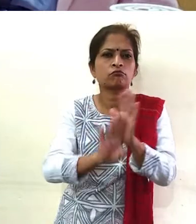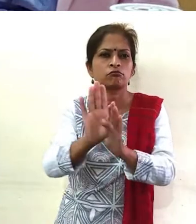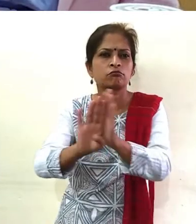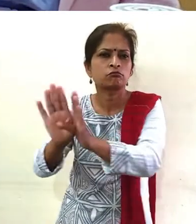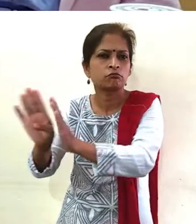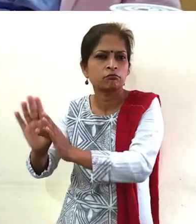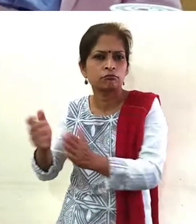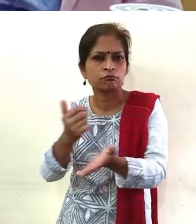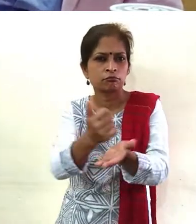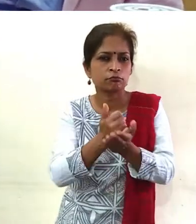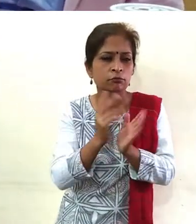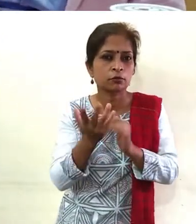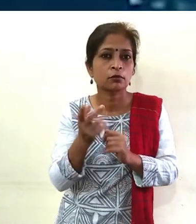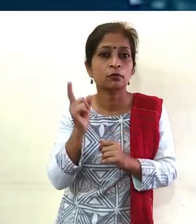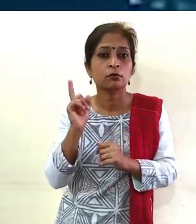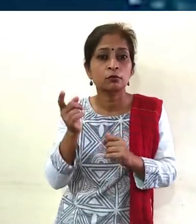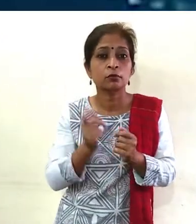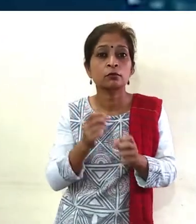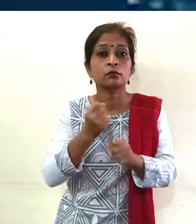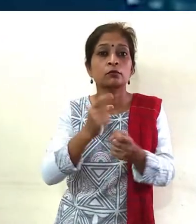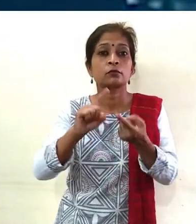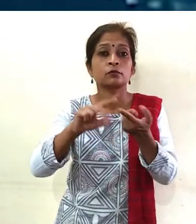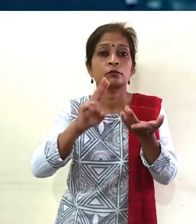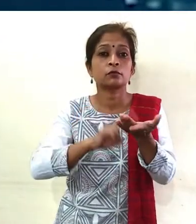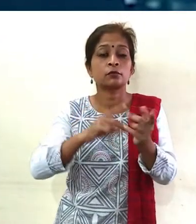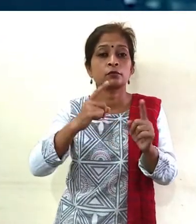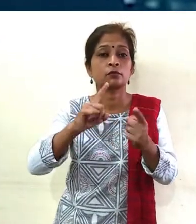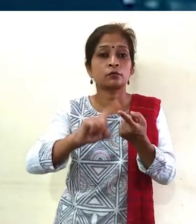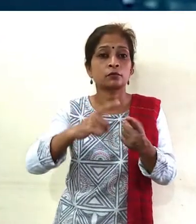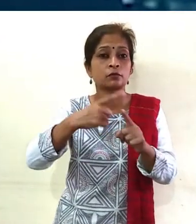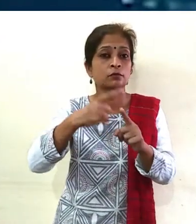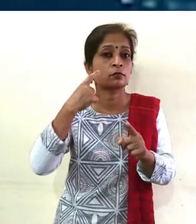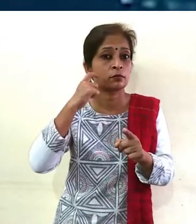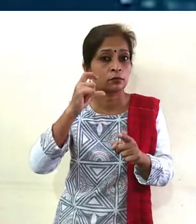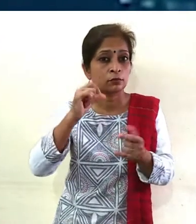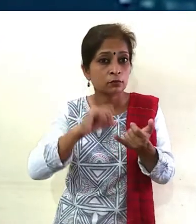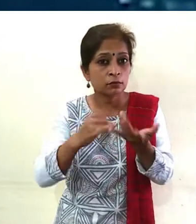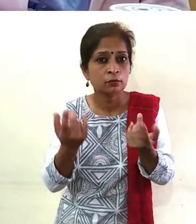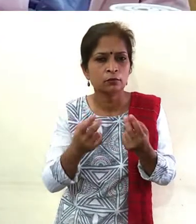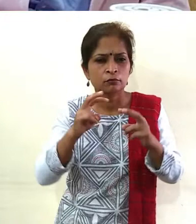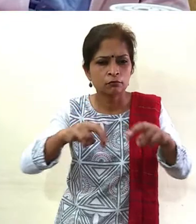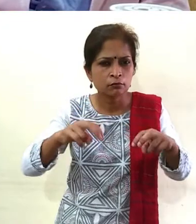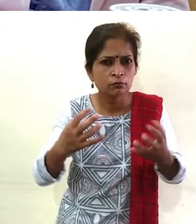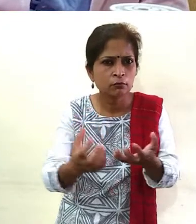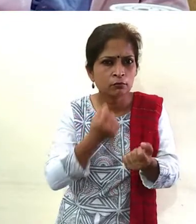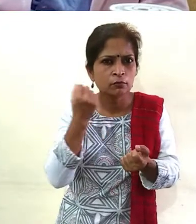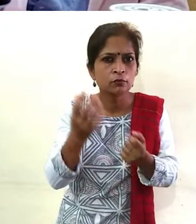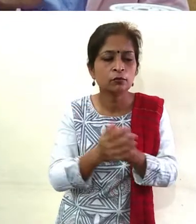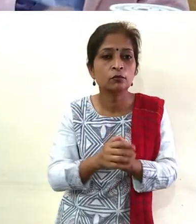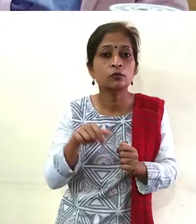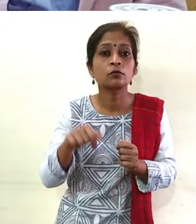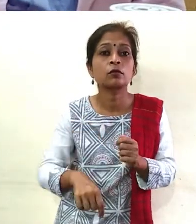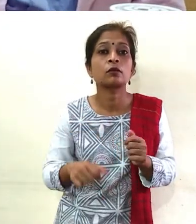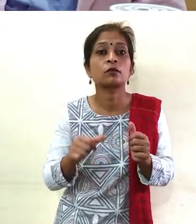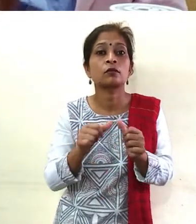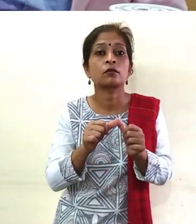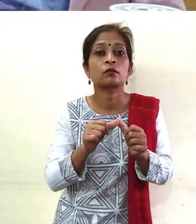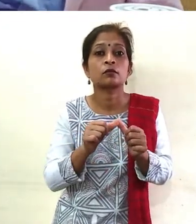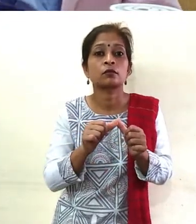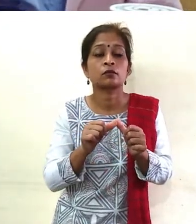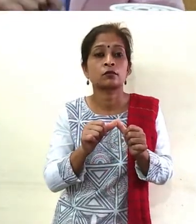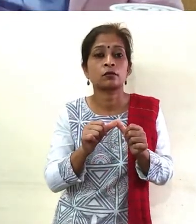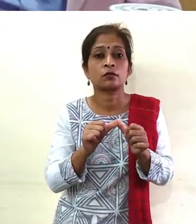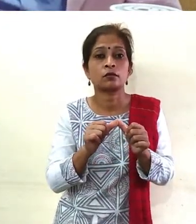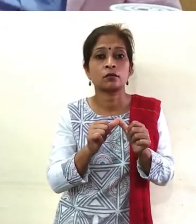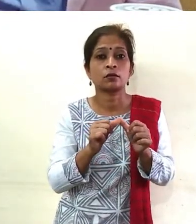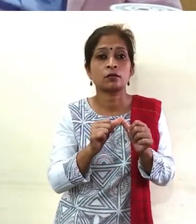मान्यता, जब जेनेटिक टेस्टिंग किए गए तो सारे के सारे जेनेटिक जो हमारे कंपोनेंट्स वो सारा का सारा जाके अफ्रीका में मिल जाते हैं कि